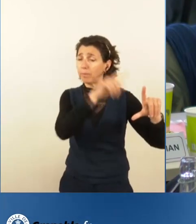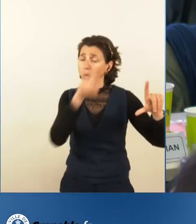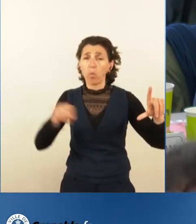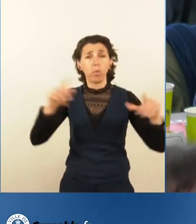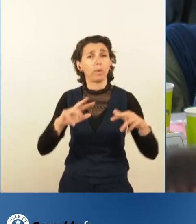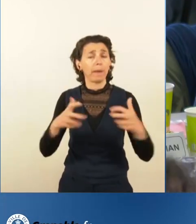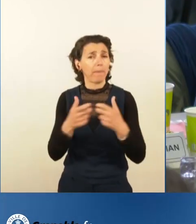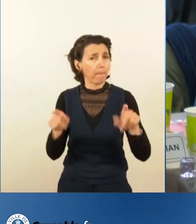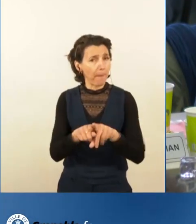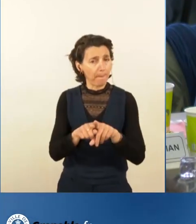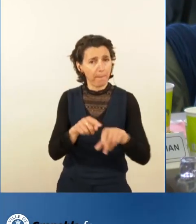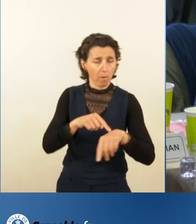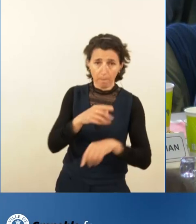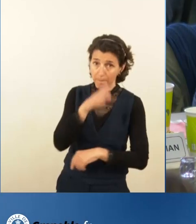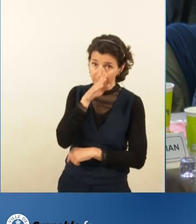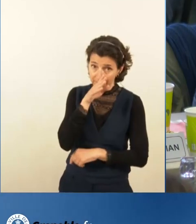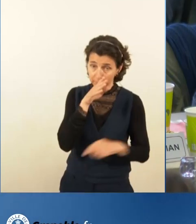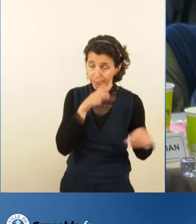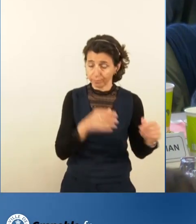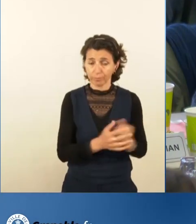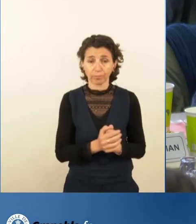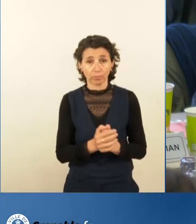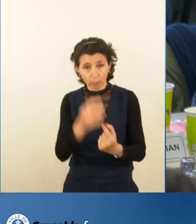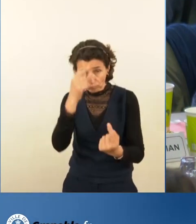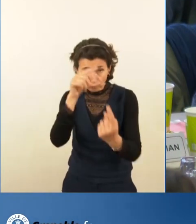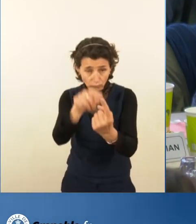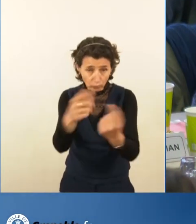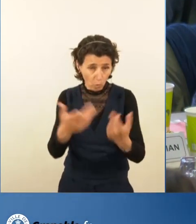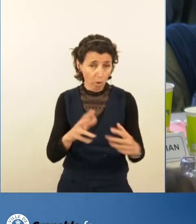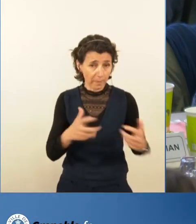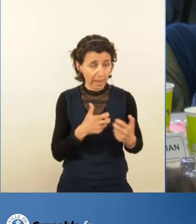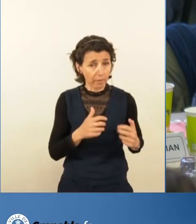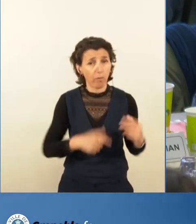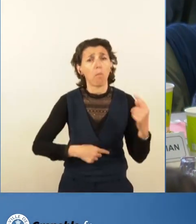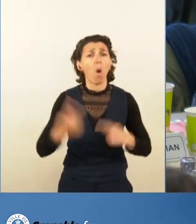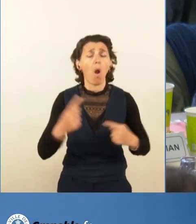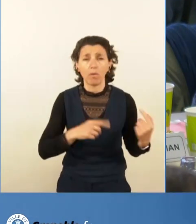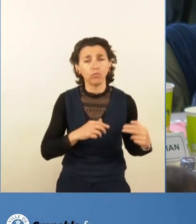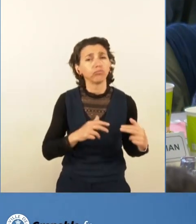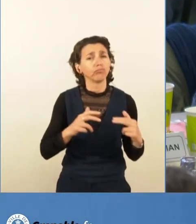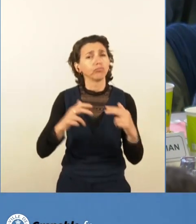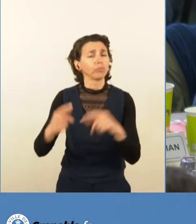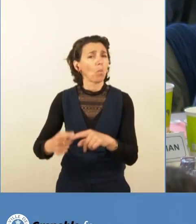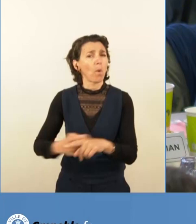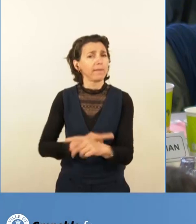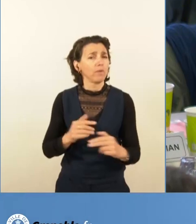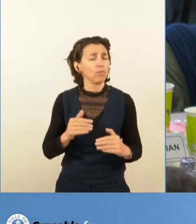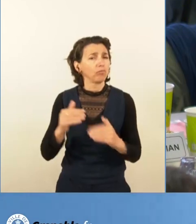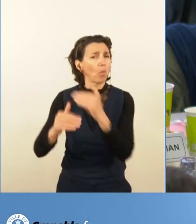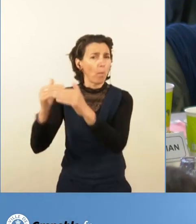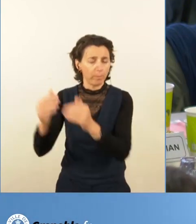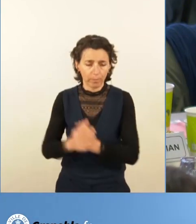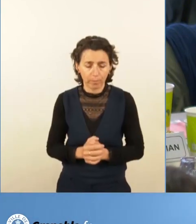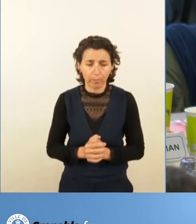que le midi cela afin de veiller à une augmentation plus progressive des tarifs et notamment pour toutes les familles qui